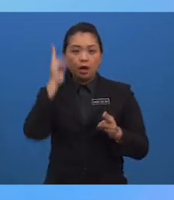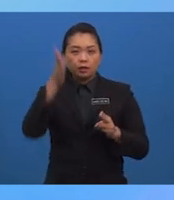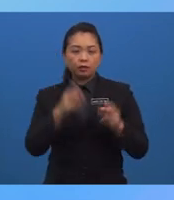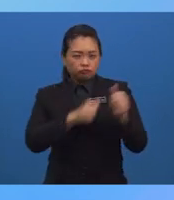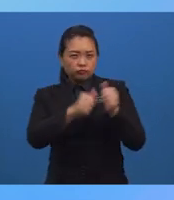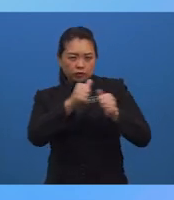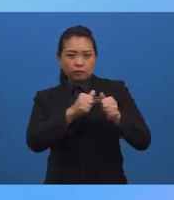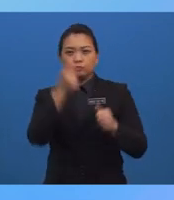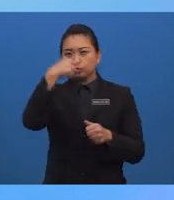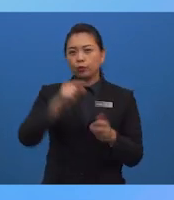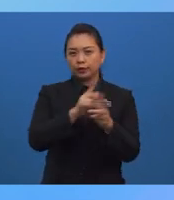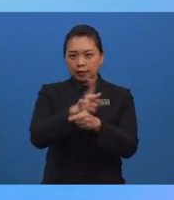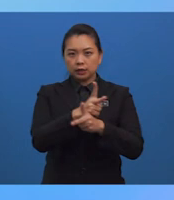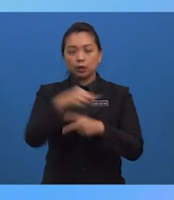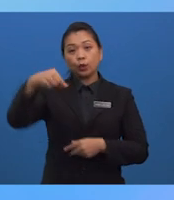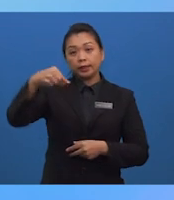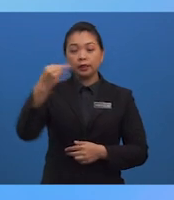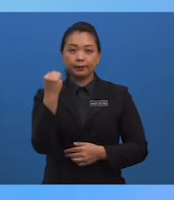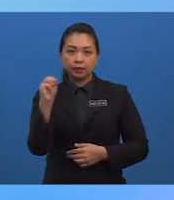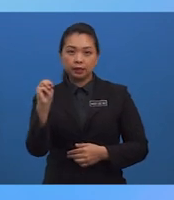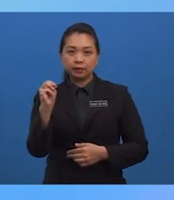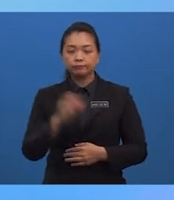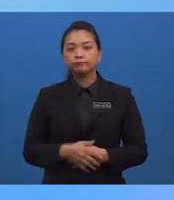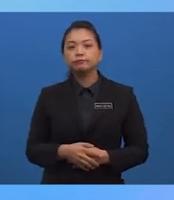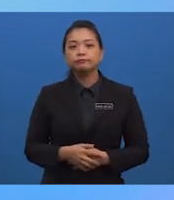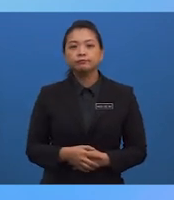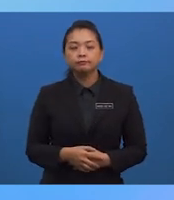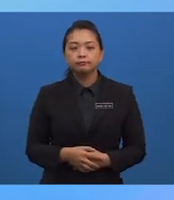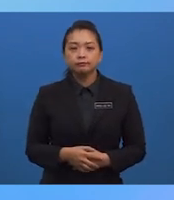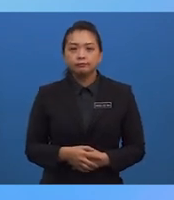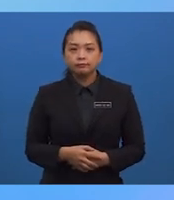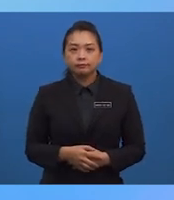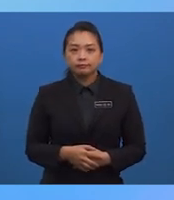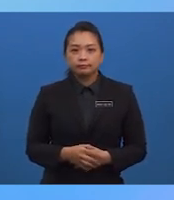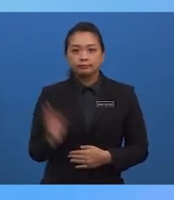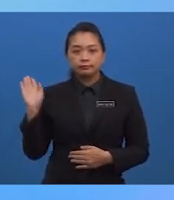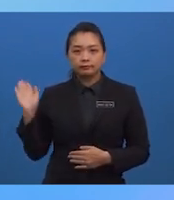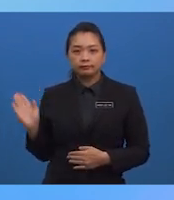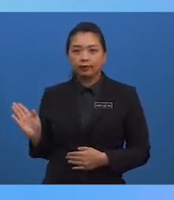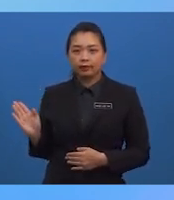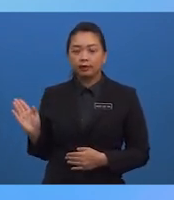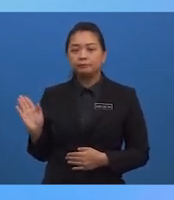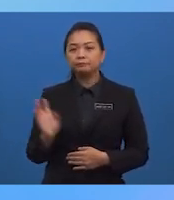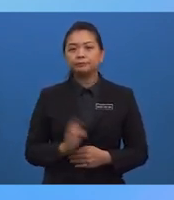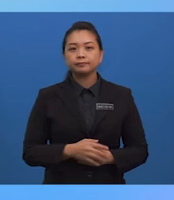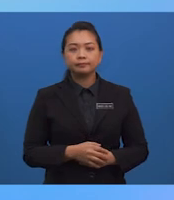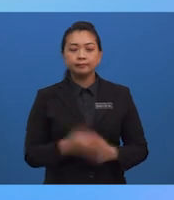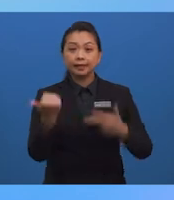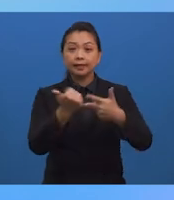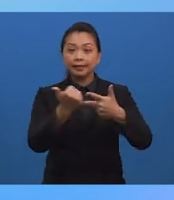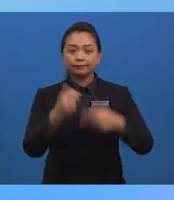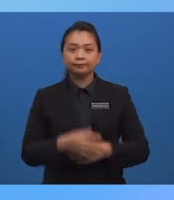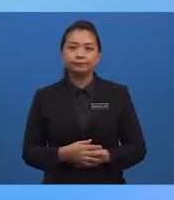kualiti produk mereka. Keperluan ketiga adalah penghususan pengeluaran aktiviti